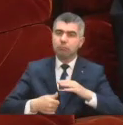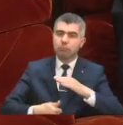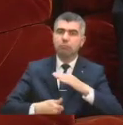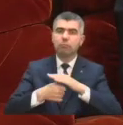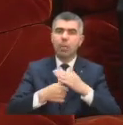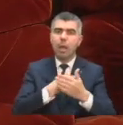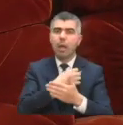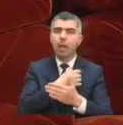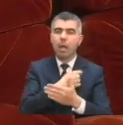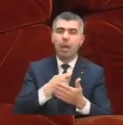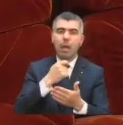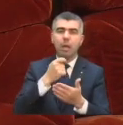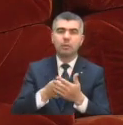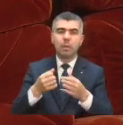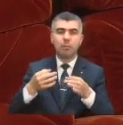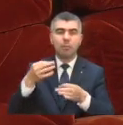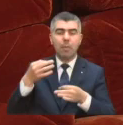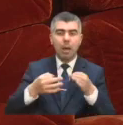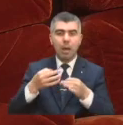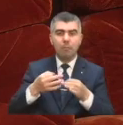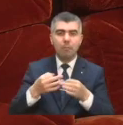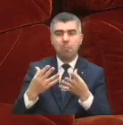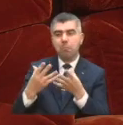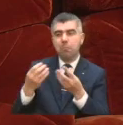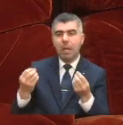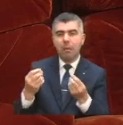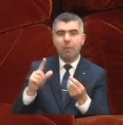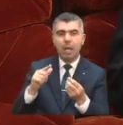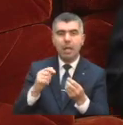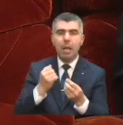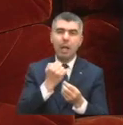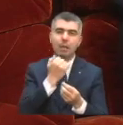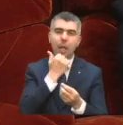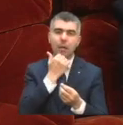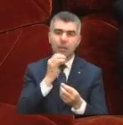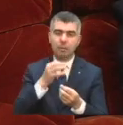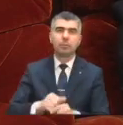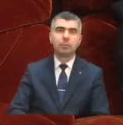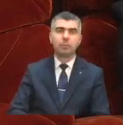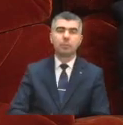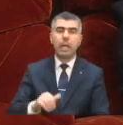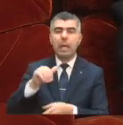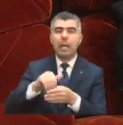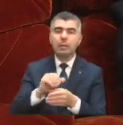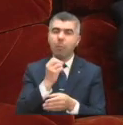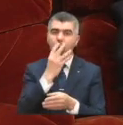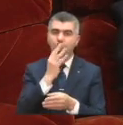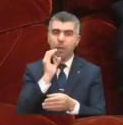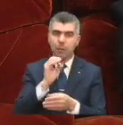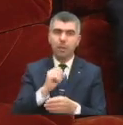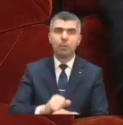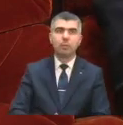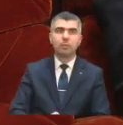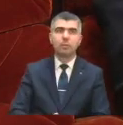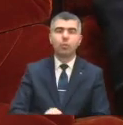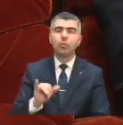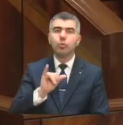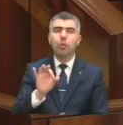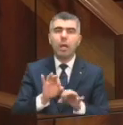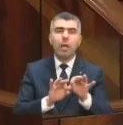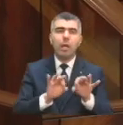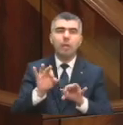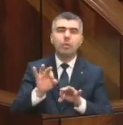عدة اختلالات على مستوى أقسام قضاء الأسرة. سؤالنا في الفريق الاشتراكي المعارضة الاتحادية لكم سيد الوزير حول